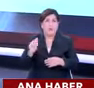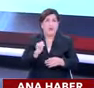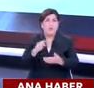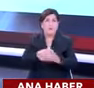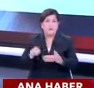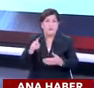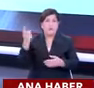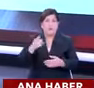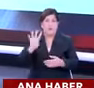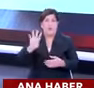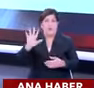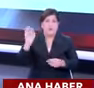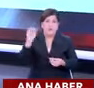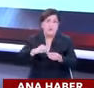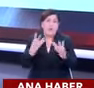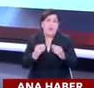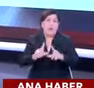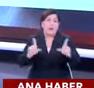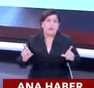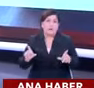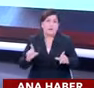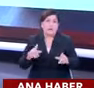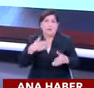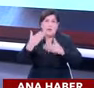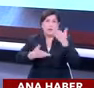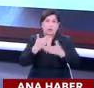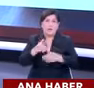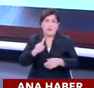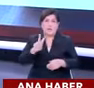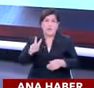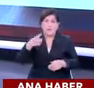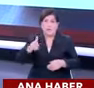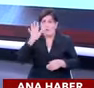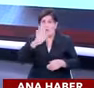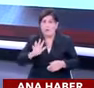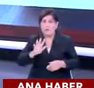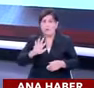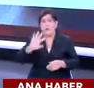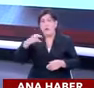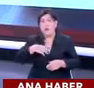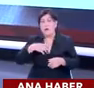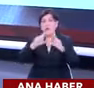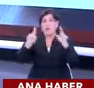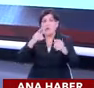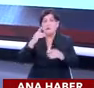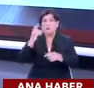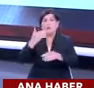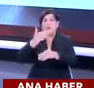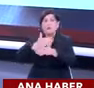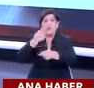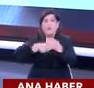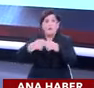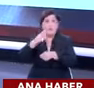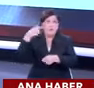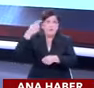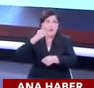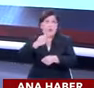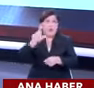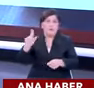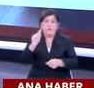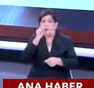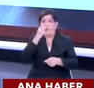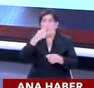Asgari ücretli ya da bir %45 yapılmalı sabı var 12.500 TL olsun ama burada tabii patolojide düşünmek zorundasın işte işvereni de düşünmek